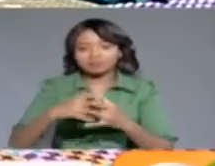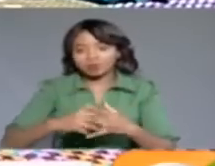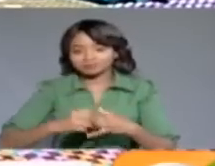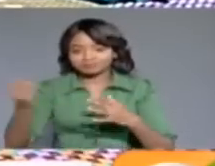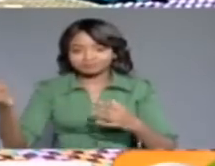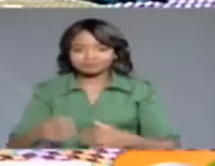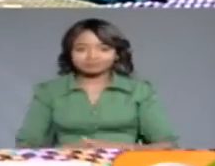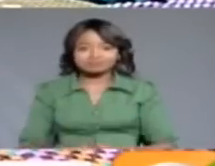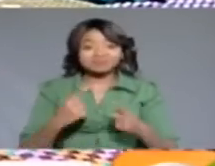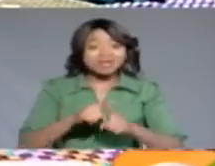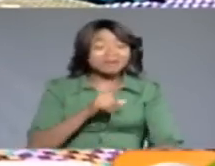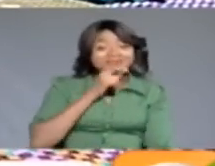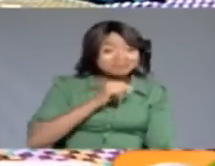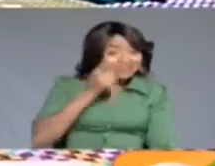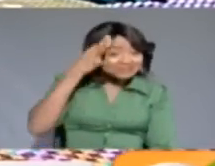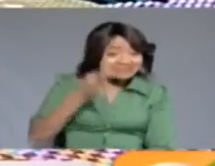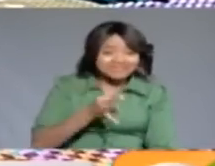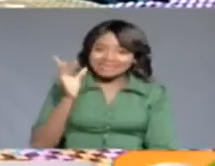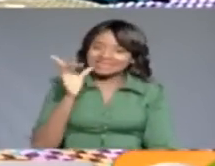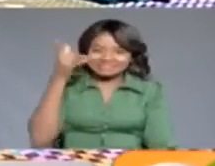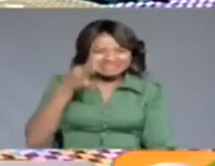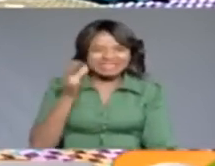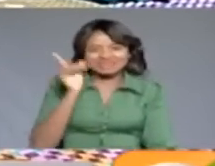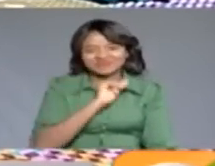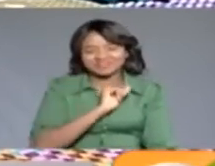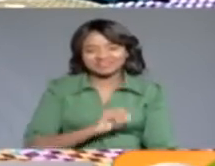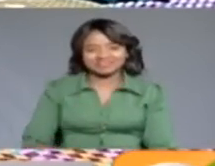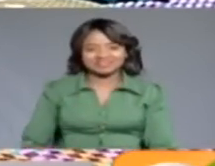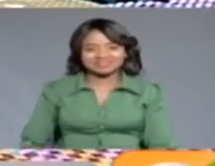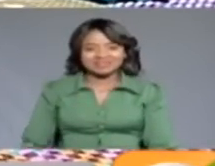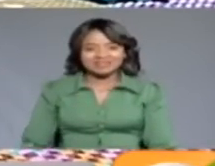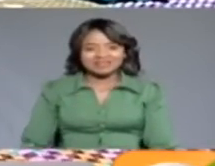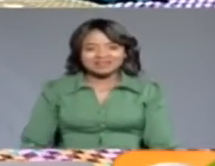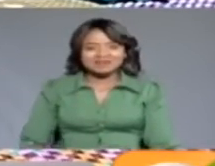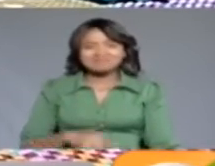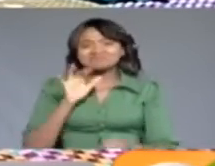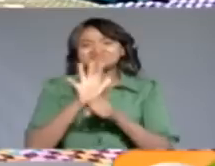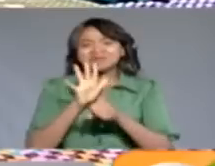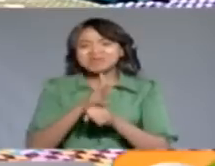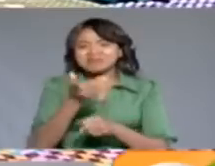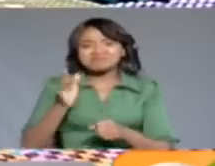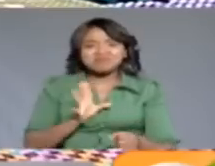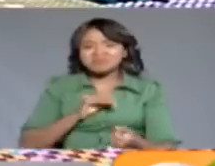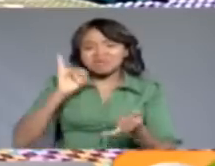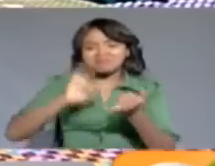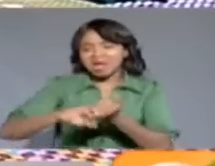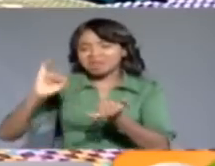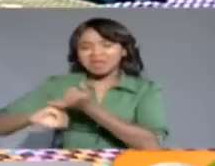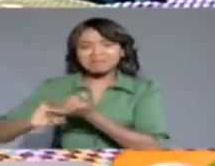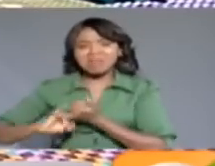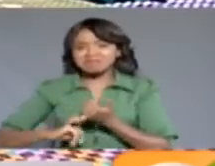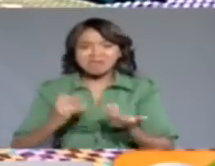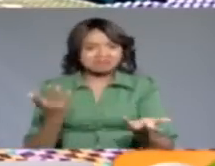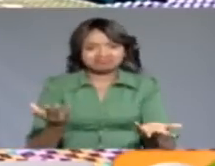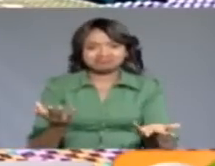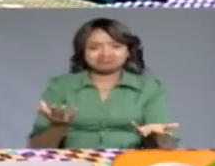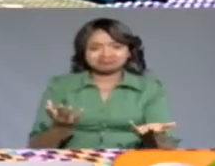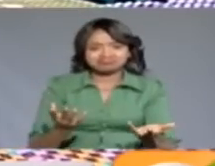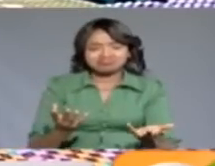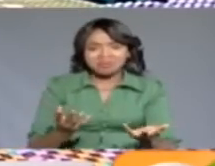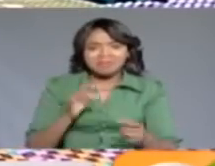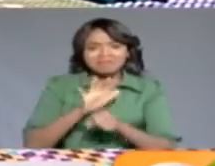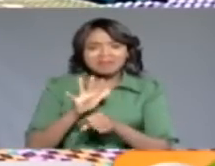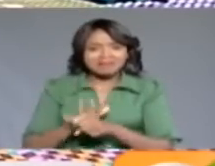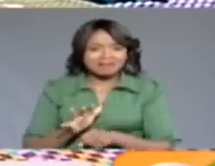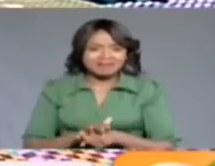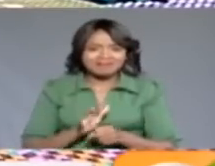akishaamua ameshaamua. Na nishaona watu wengi tu wanaolewa wake wa pili, wa tatu, nafsi zao hazitaki. Lakini unaona wanavumilia kwa